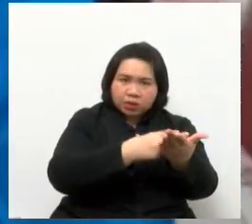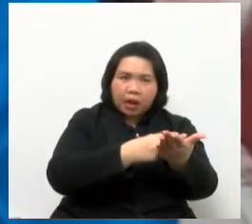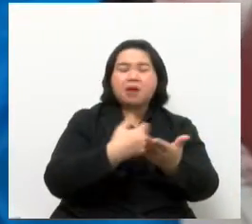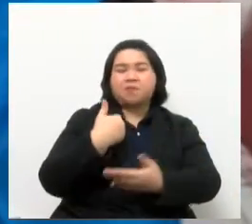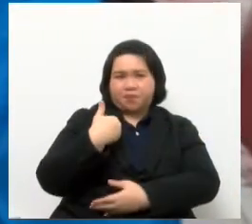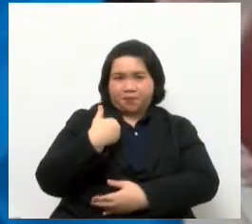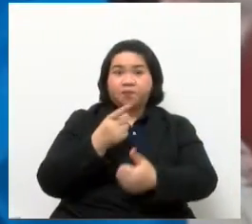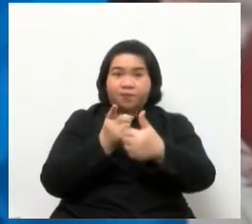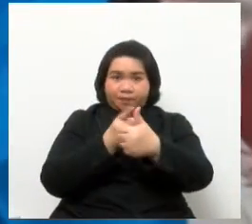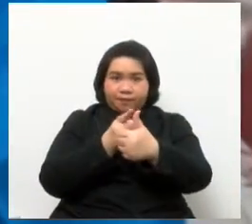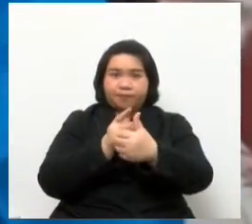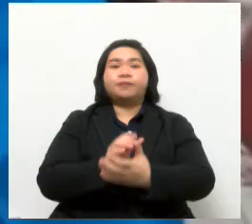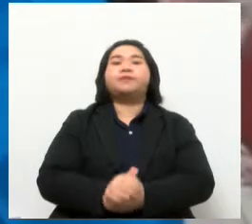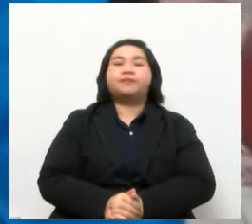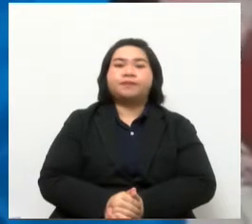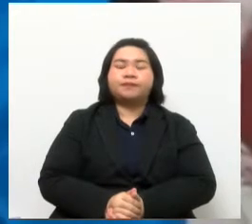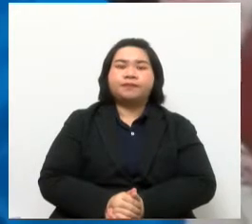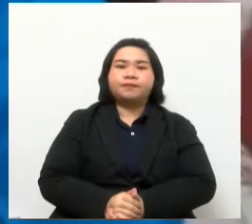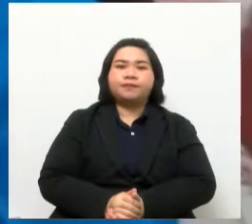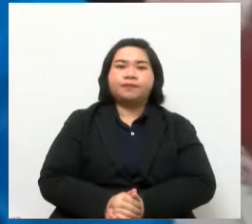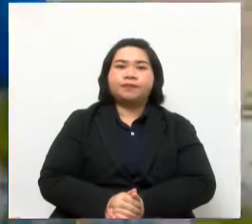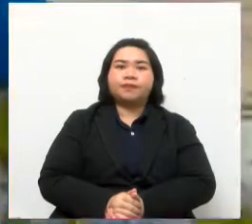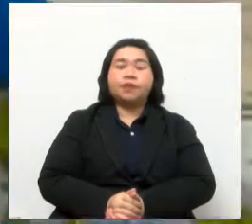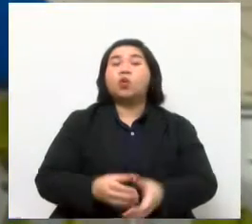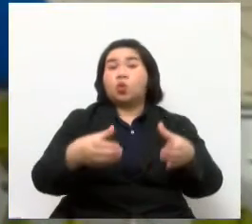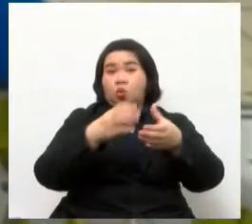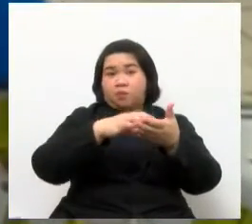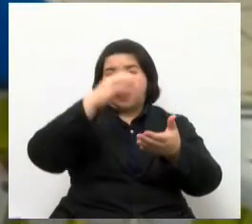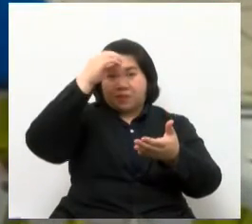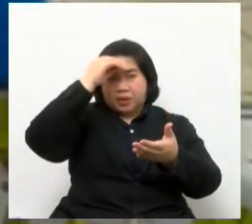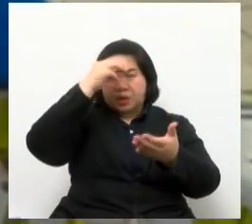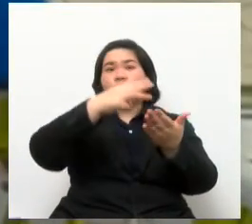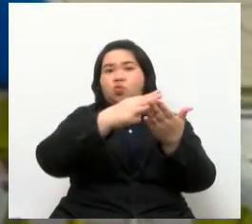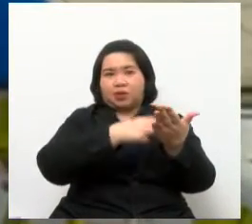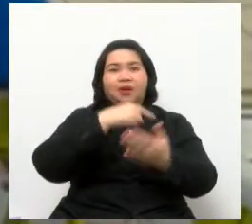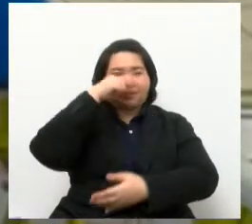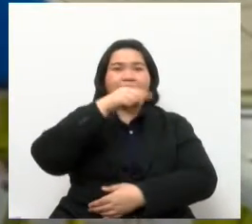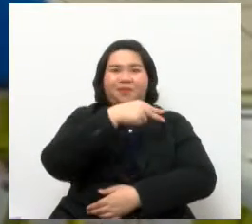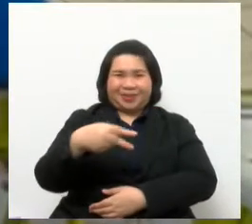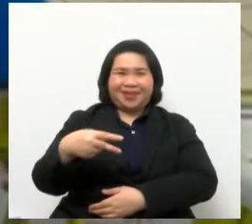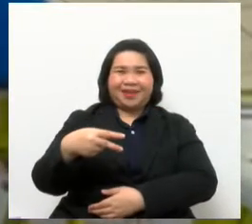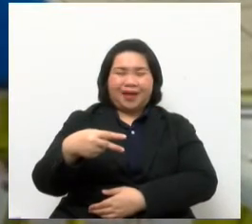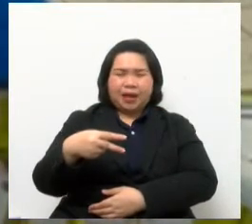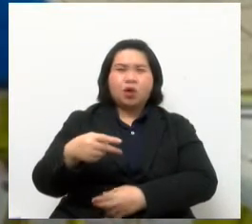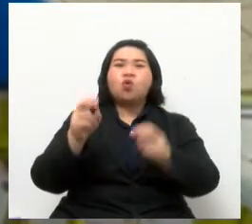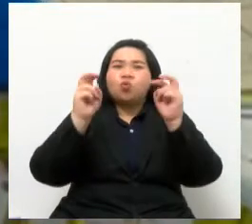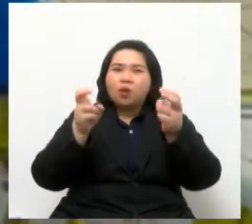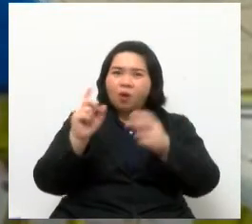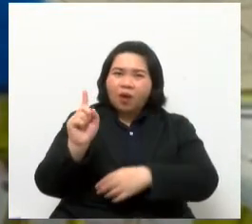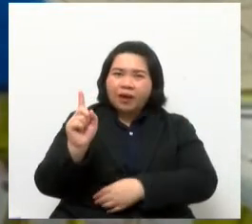นี้ 1. กลุ่มสาระการเรียนรู้วิชาภาษาไทยเรื่อง